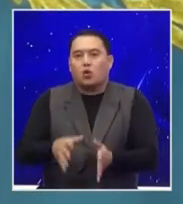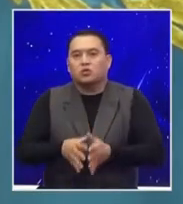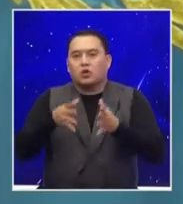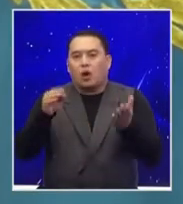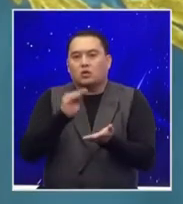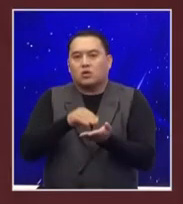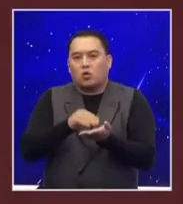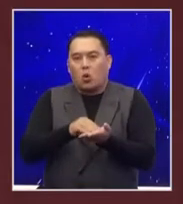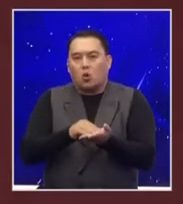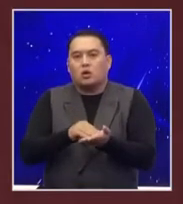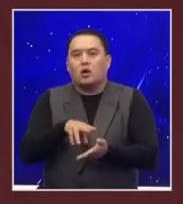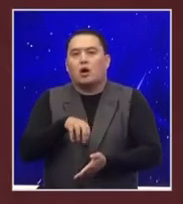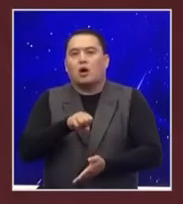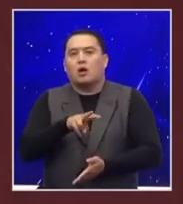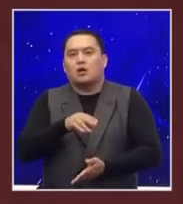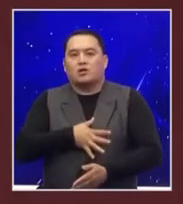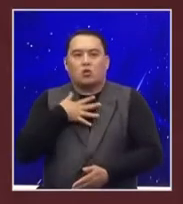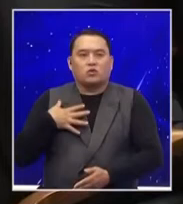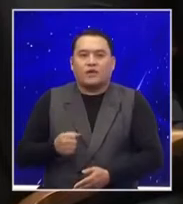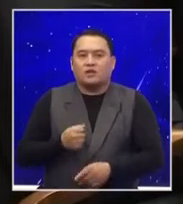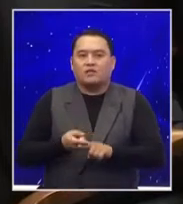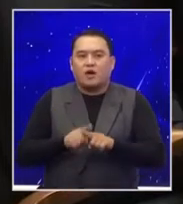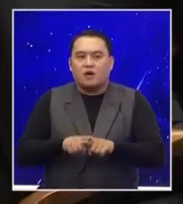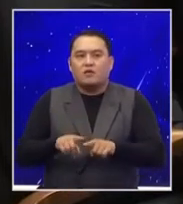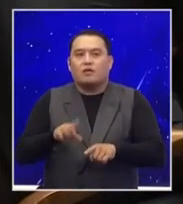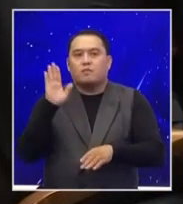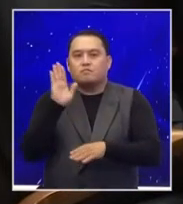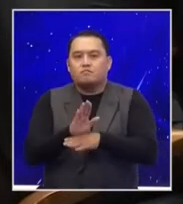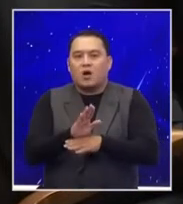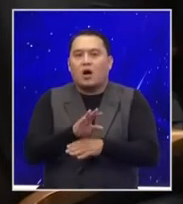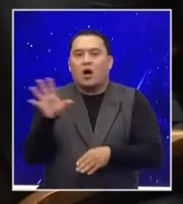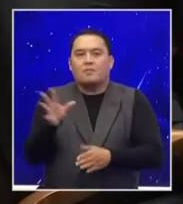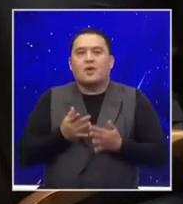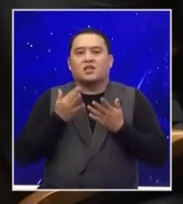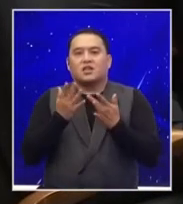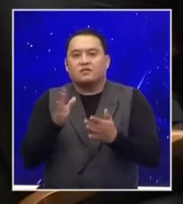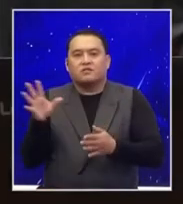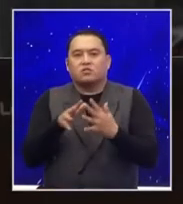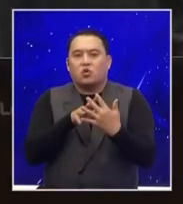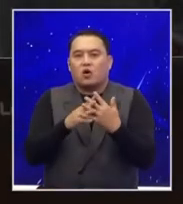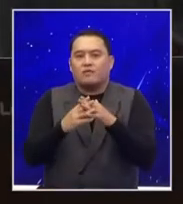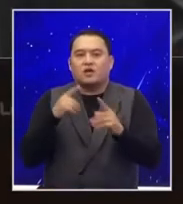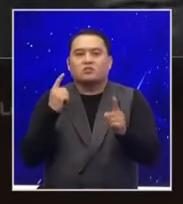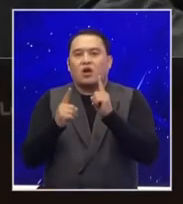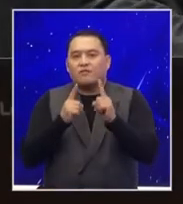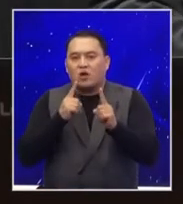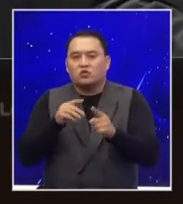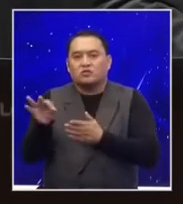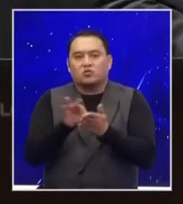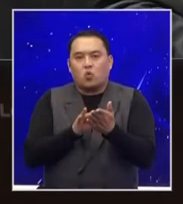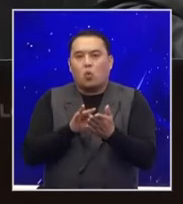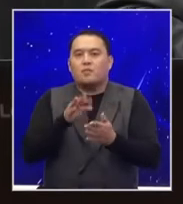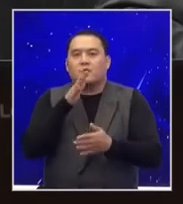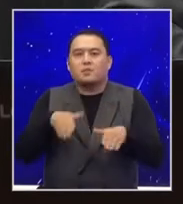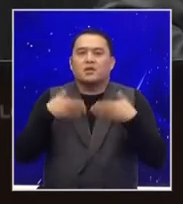большинства из них удостоились оценки неудовлетворительно. Рустам Али потребовал от всех участников селекторного совещания в кратчайшие